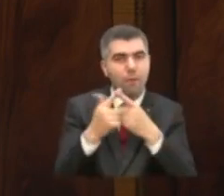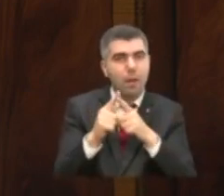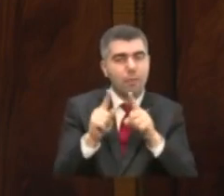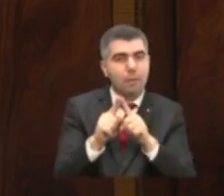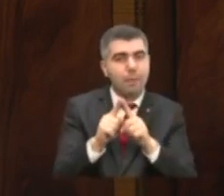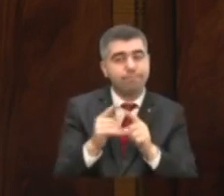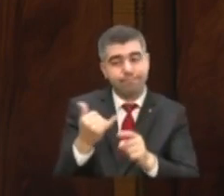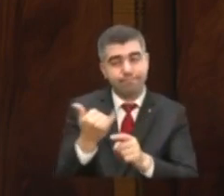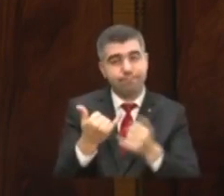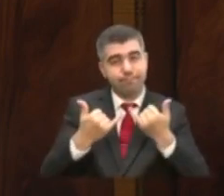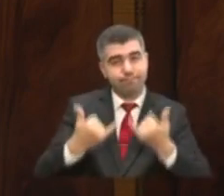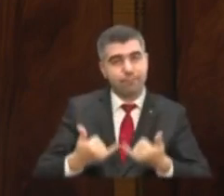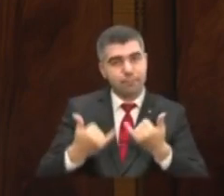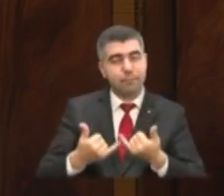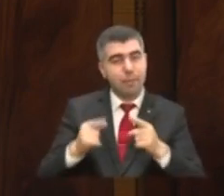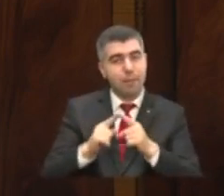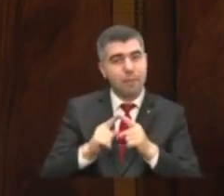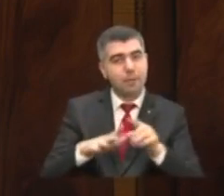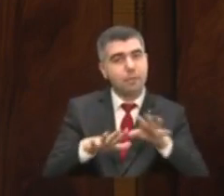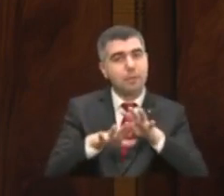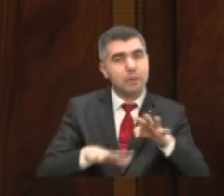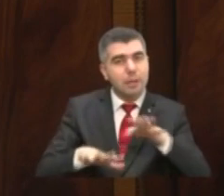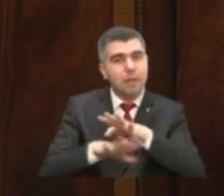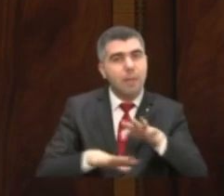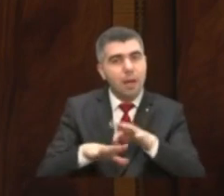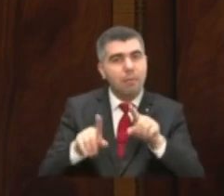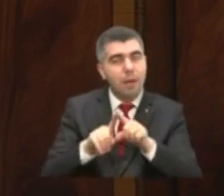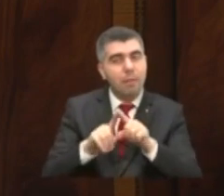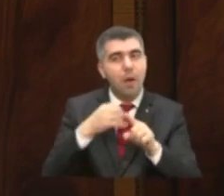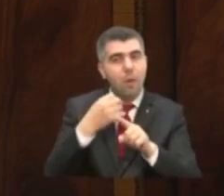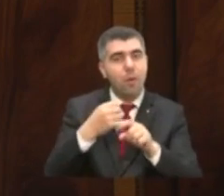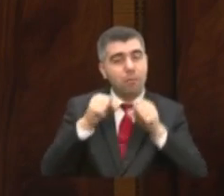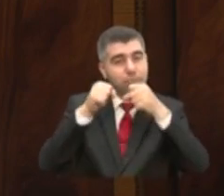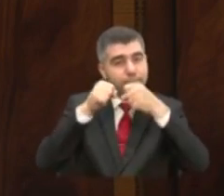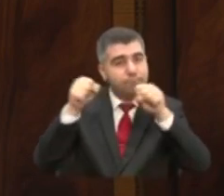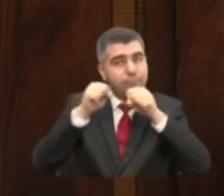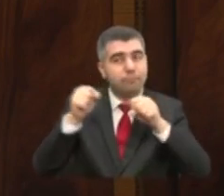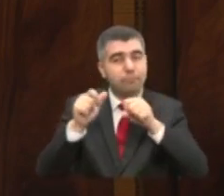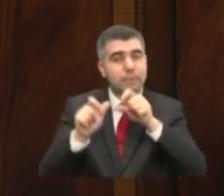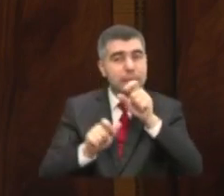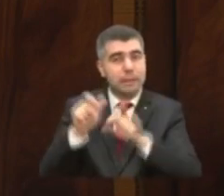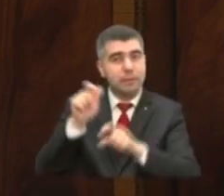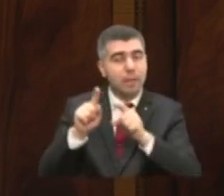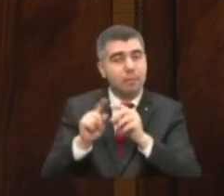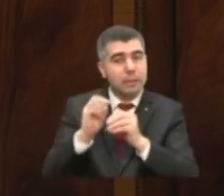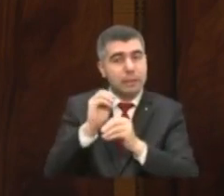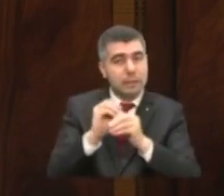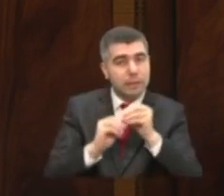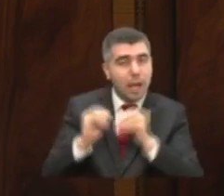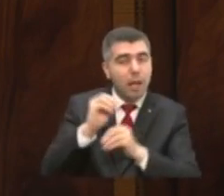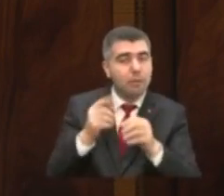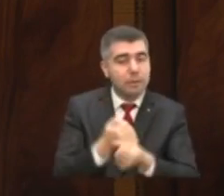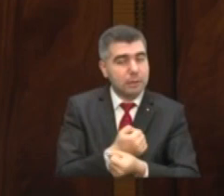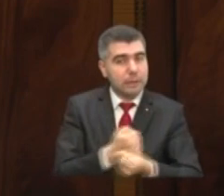الوضعية الاجتماعية إلى درجة خطيرة من الاحتقان تتمثل أساسا في ارتفاع معدلات